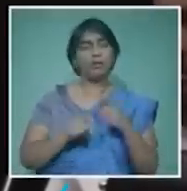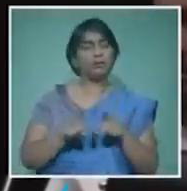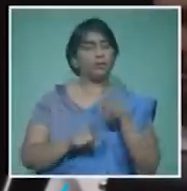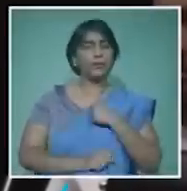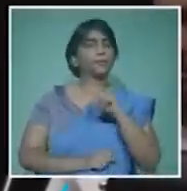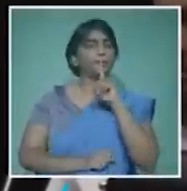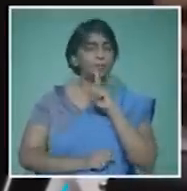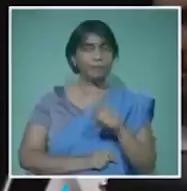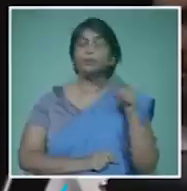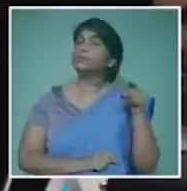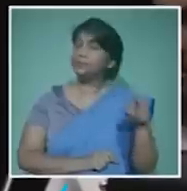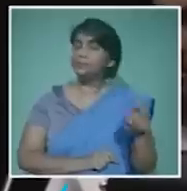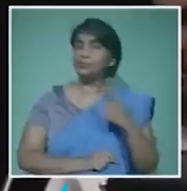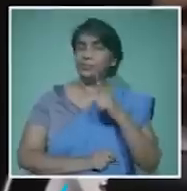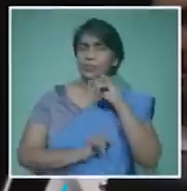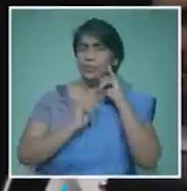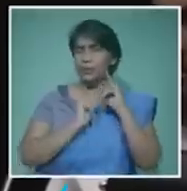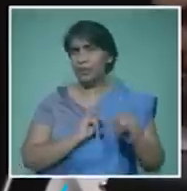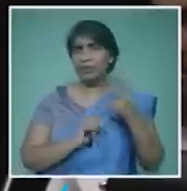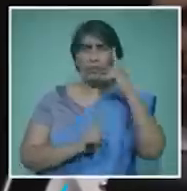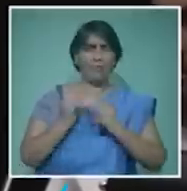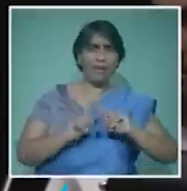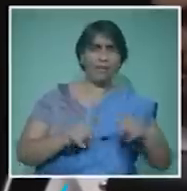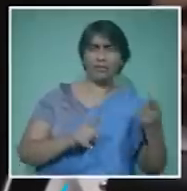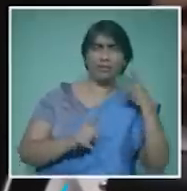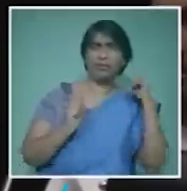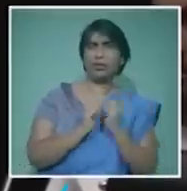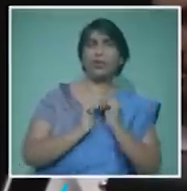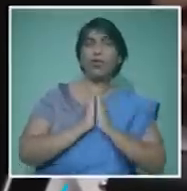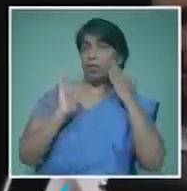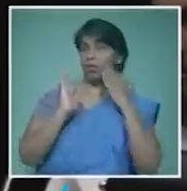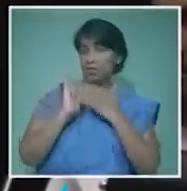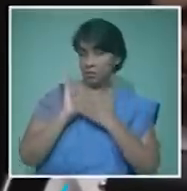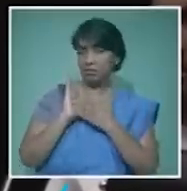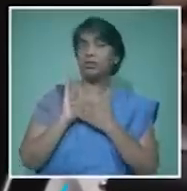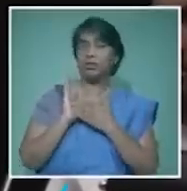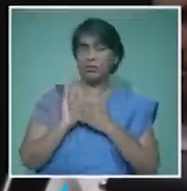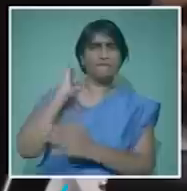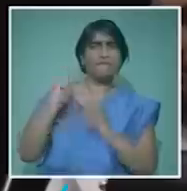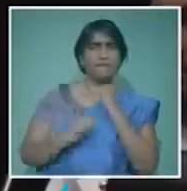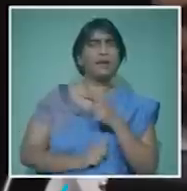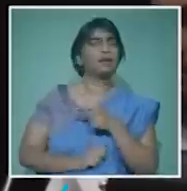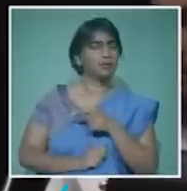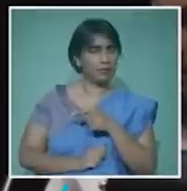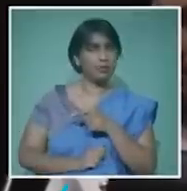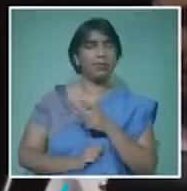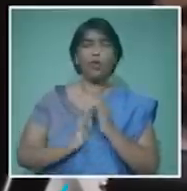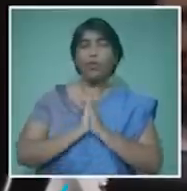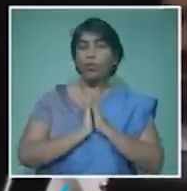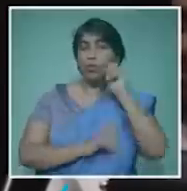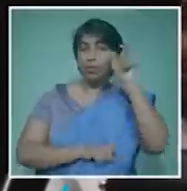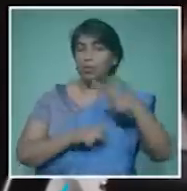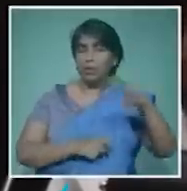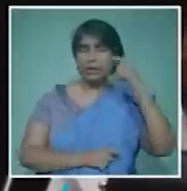පැහැදිලිව කියනවා මේ මිත්‍යා දෘෂ්ටික ලෙස කටයුතු කරමින් බුද්ධ ශාසනයට අපහාස කරමින් බෞද්ධ